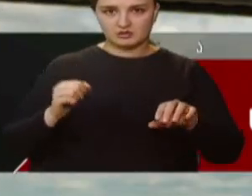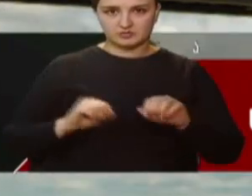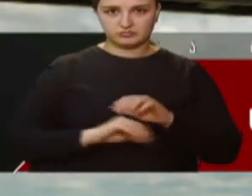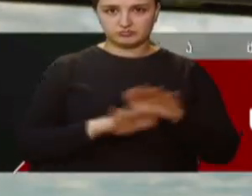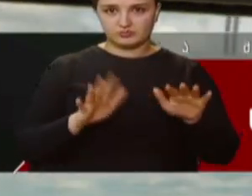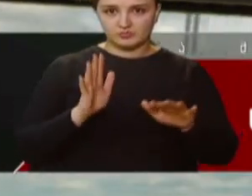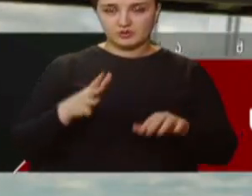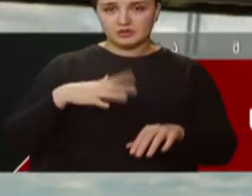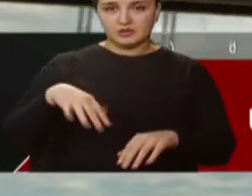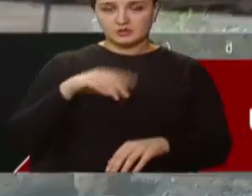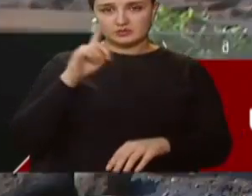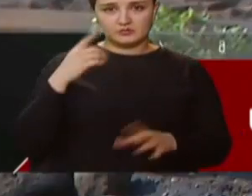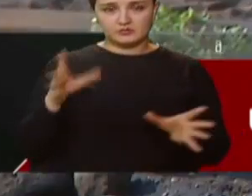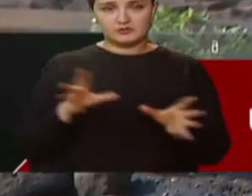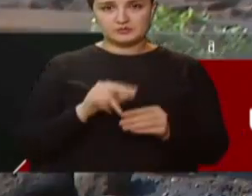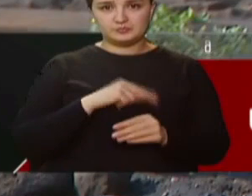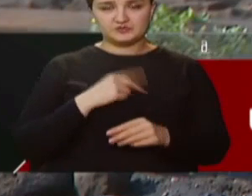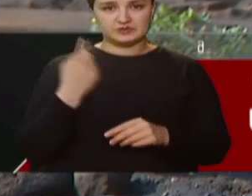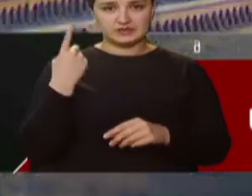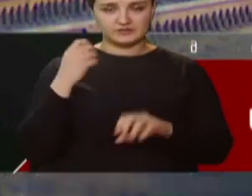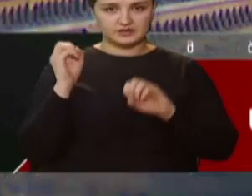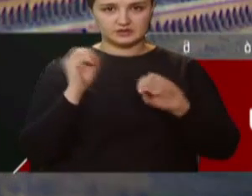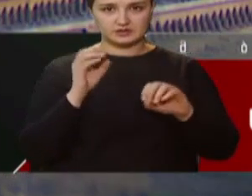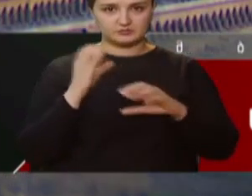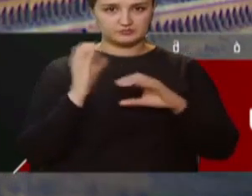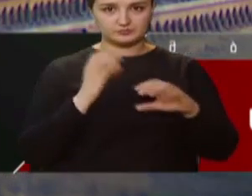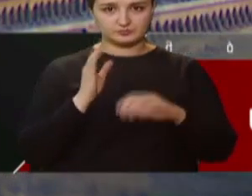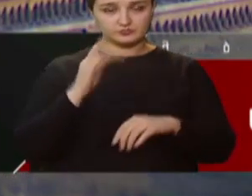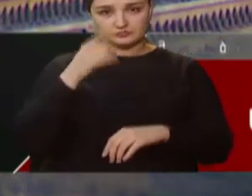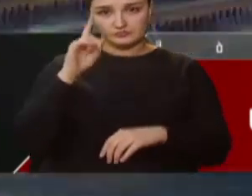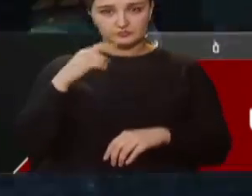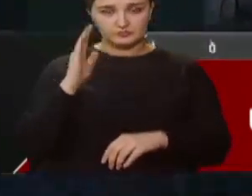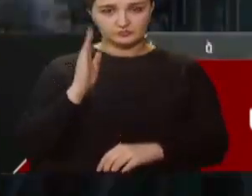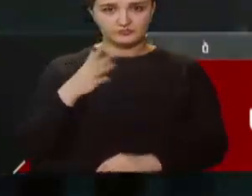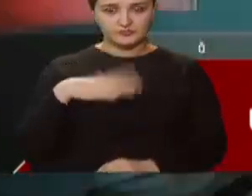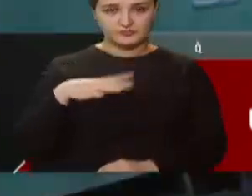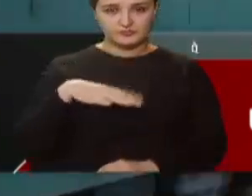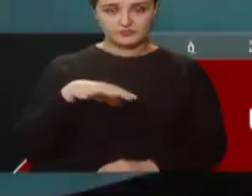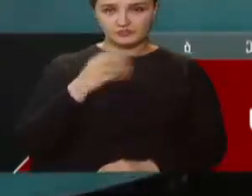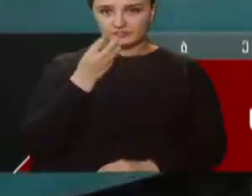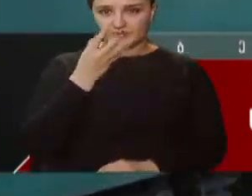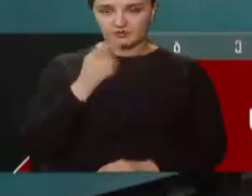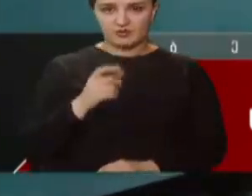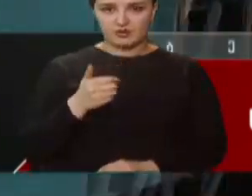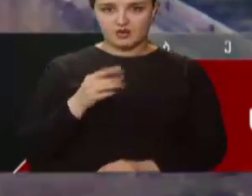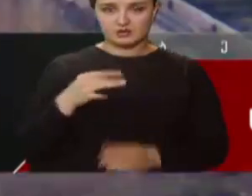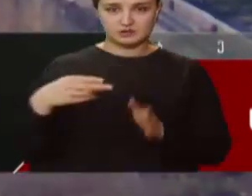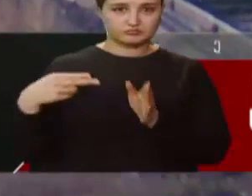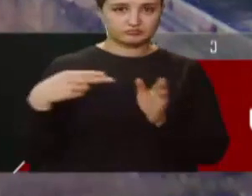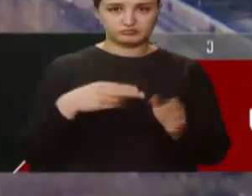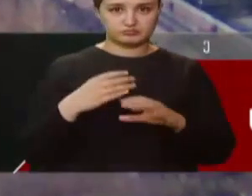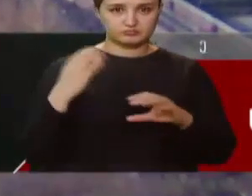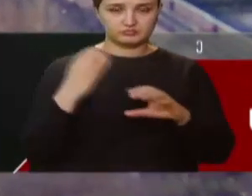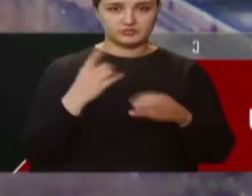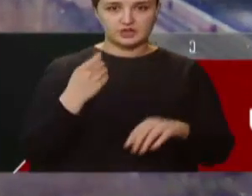აზერბაიჯანის თანამშრომლობის კიდევ ერთი მიმართულება ტვირთების გადაზიდვა. აზერბაიჯანი აპირებს რომ ბაქო-თბილისი ყარსის სარკინიგზო პროექტში დამატებით 100